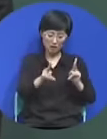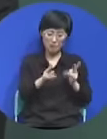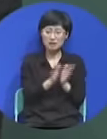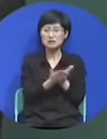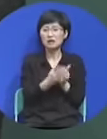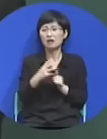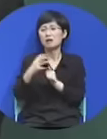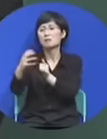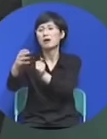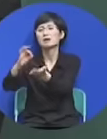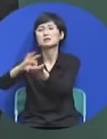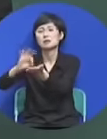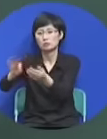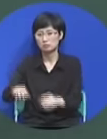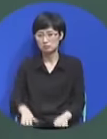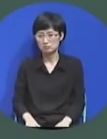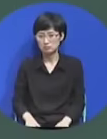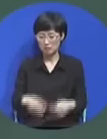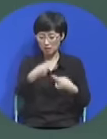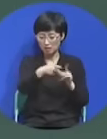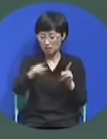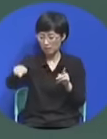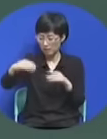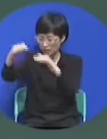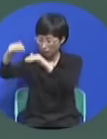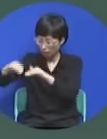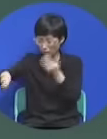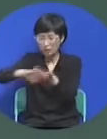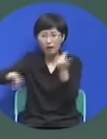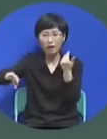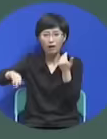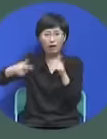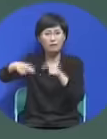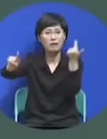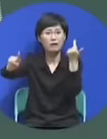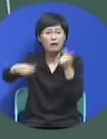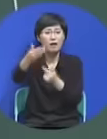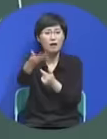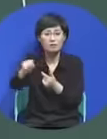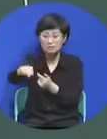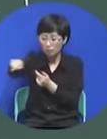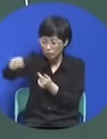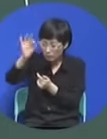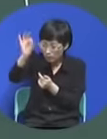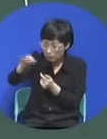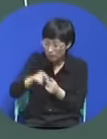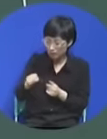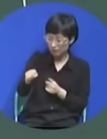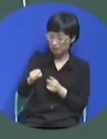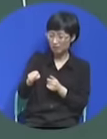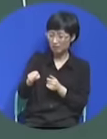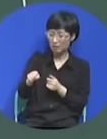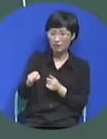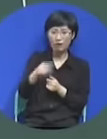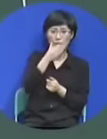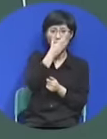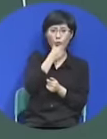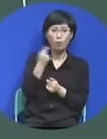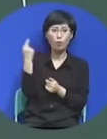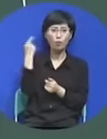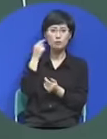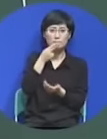稍微不小心呢，我们的教会连我会牵扯进去，因为他们使用的都是我们的教材。 우리가 말 듣고 하지도 않으면서 교제 갖고 와서 메시지 들어요. 이러니까 그 뉴스에 보 이렇게 나오더라는 게 복음 편지 이렇게 그래.